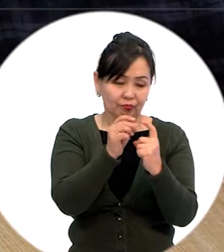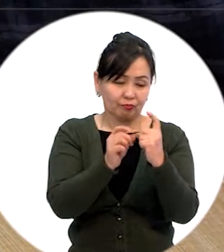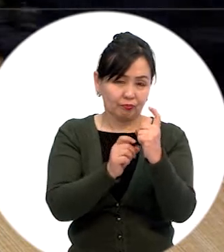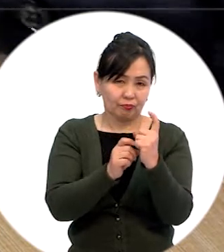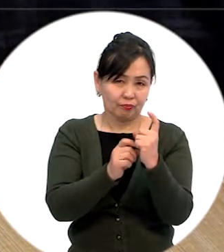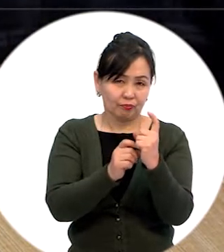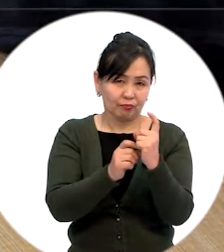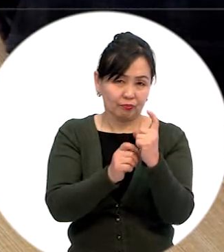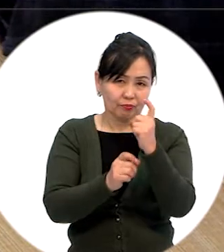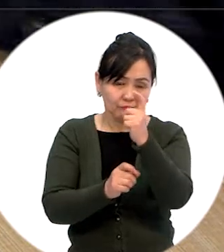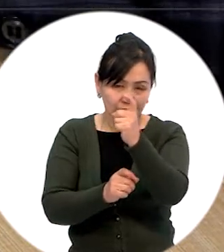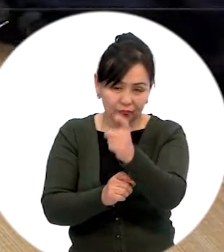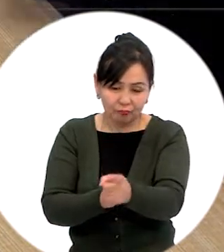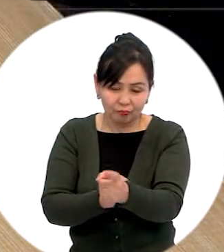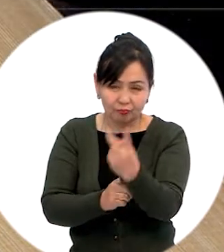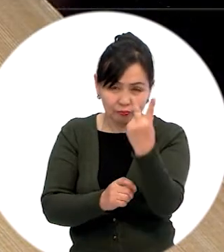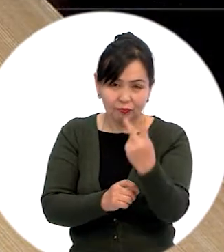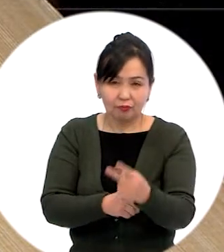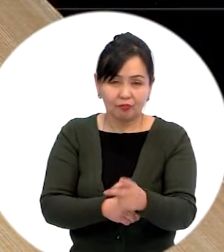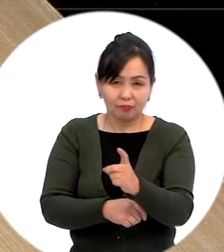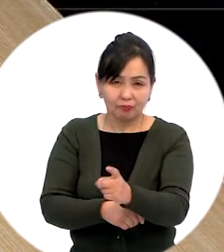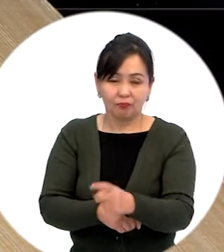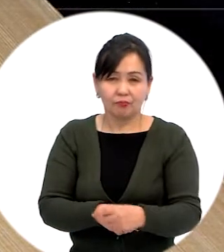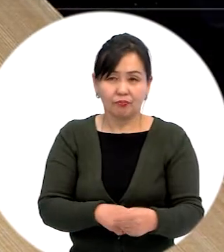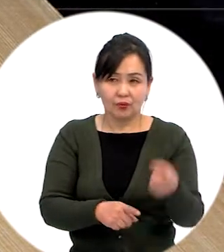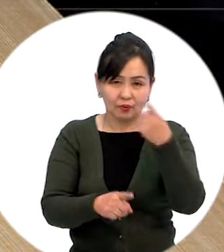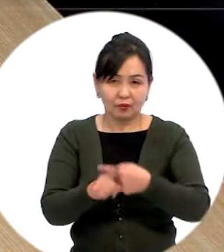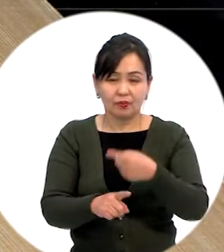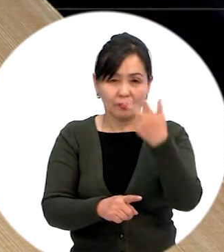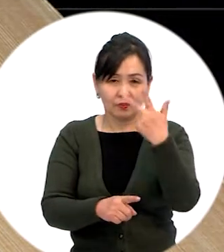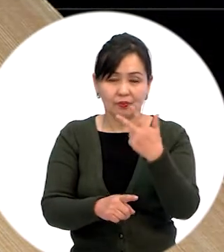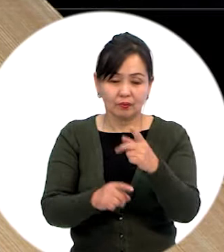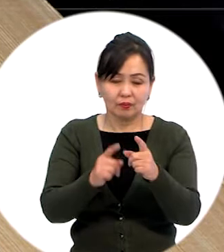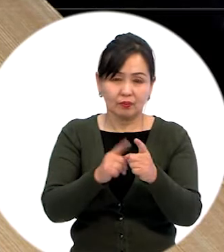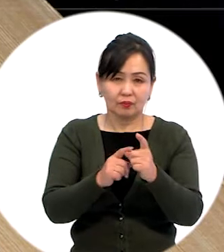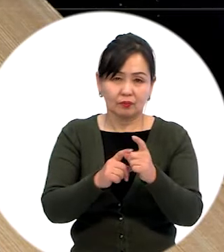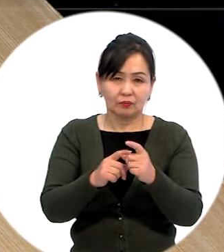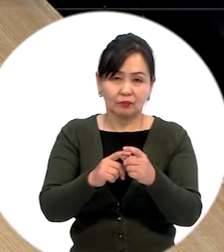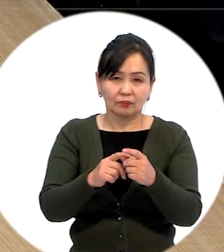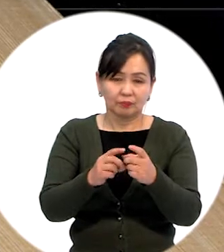нахирдуу хэлбэртэй байдаг. За ангийн 2. За сүүл их хагаа хийчээ.